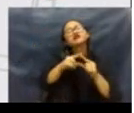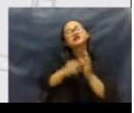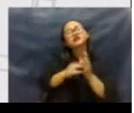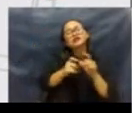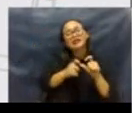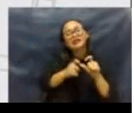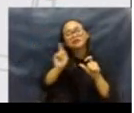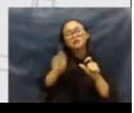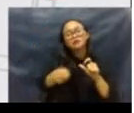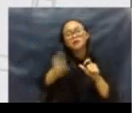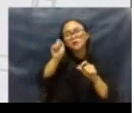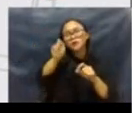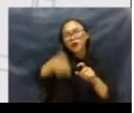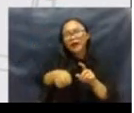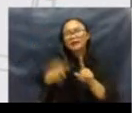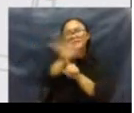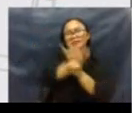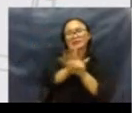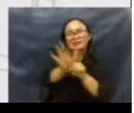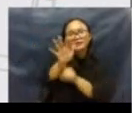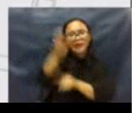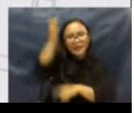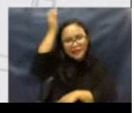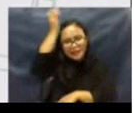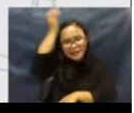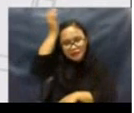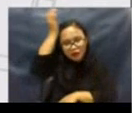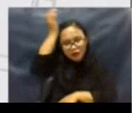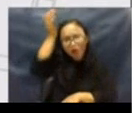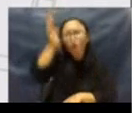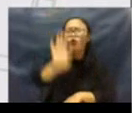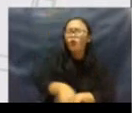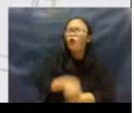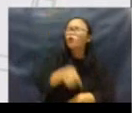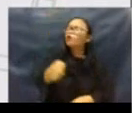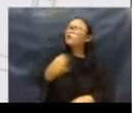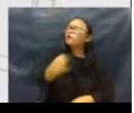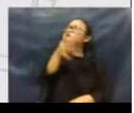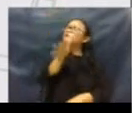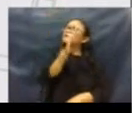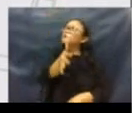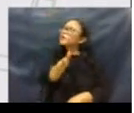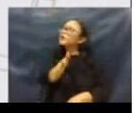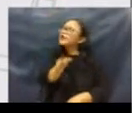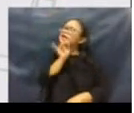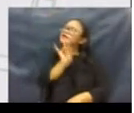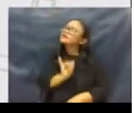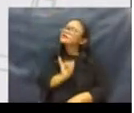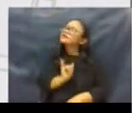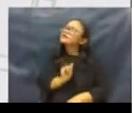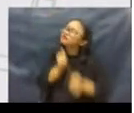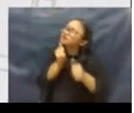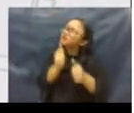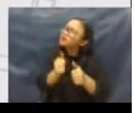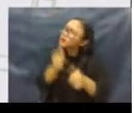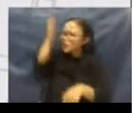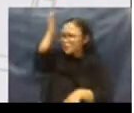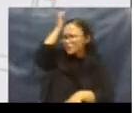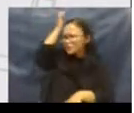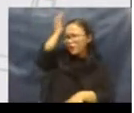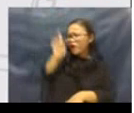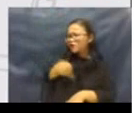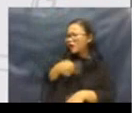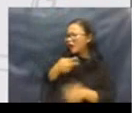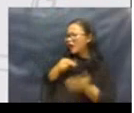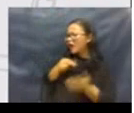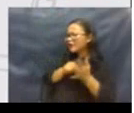hijau deh. Kemudian saya jadi berpikir, jangan-jangan ada sifat yang sangat khusus tentang warna hijau. Sehingga untuk